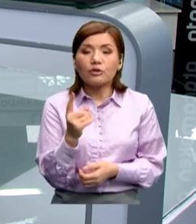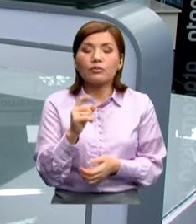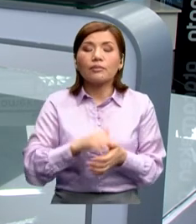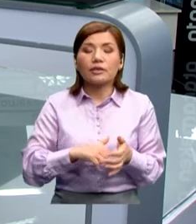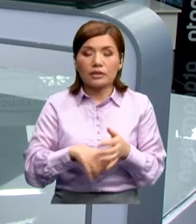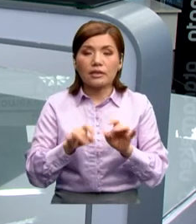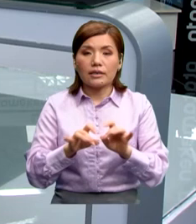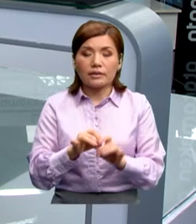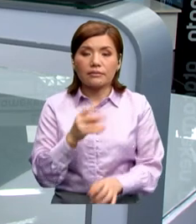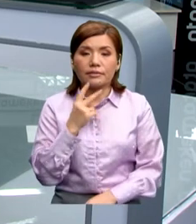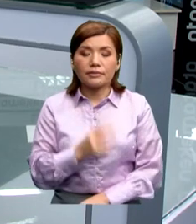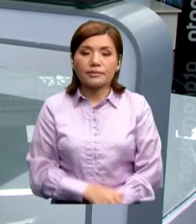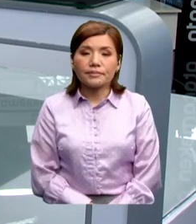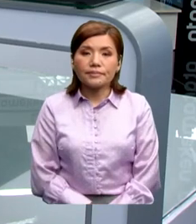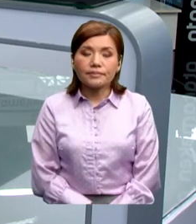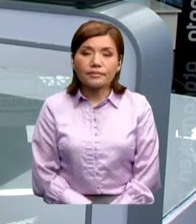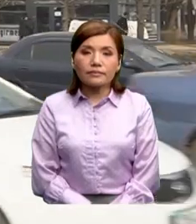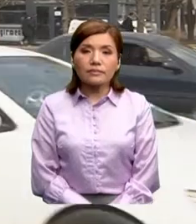Арна Дүйсен тарқатып айтсын.